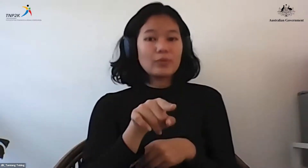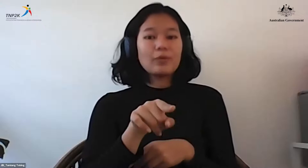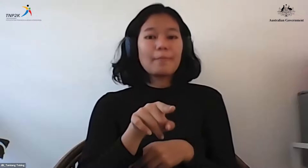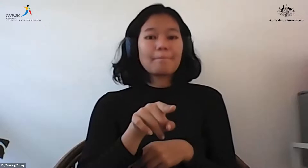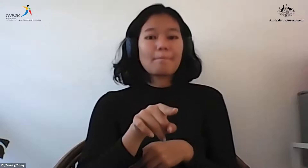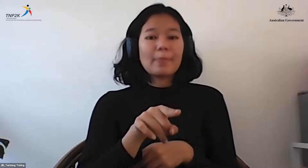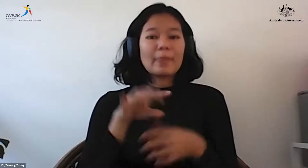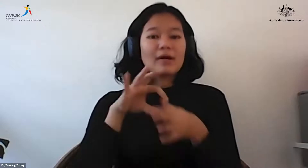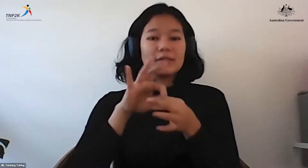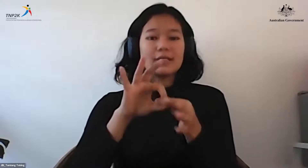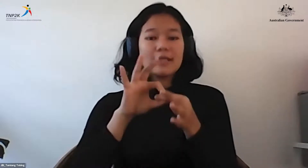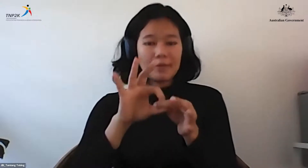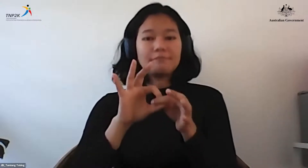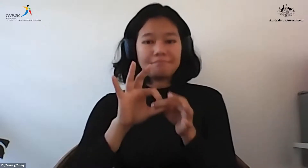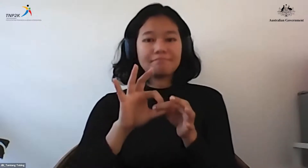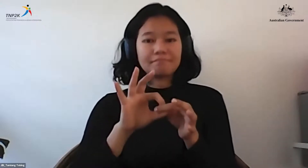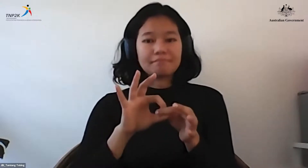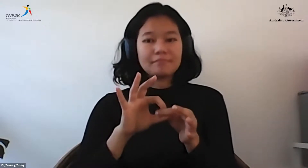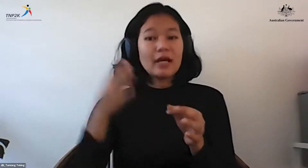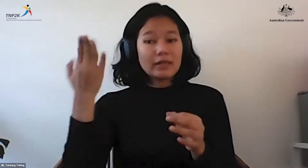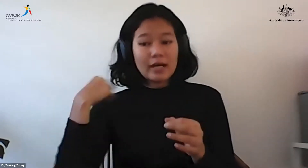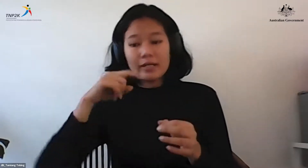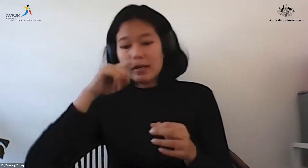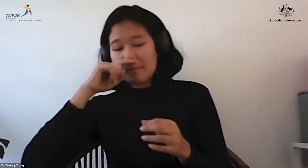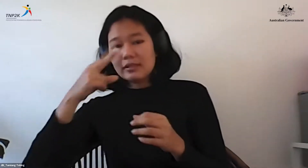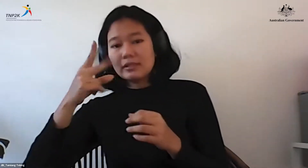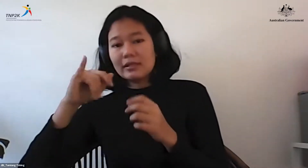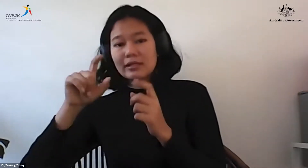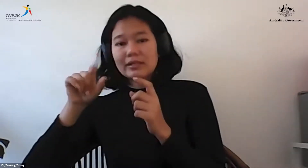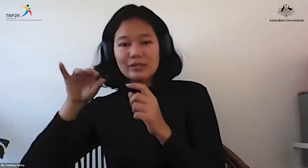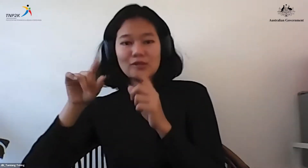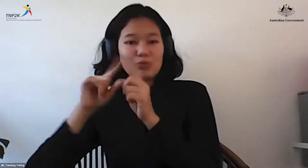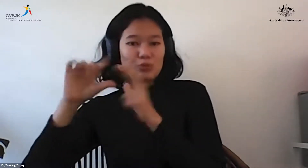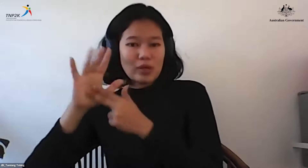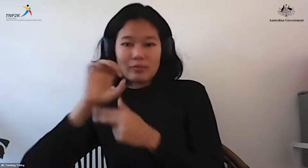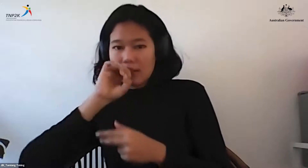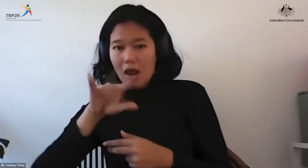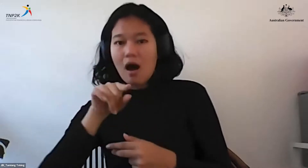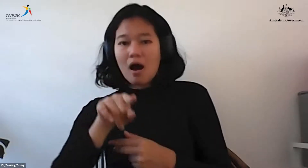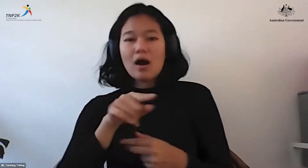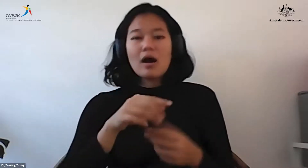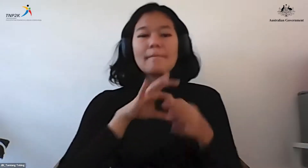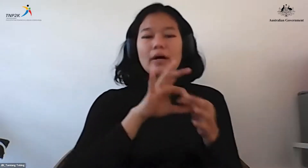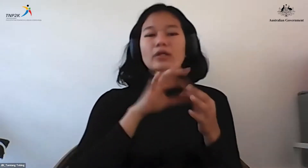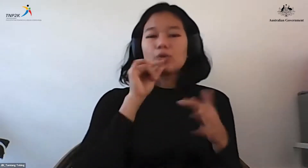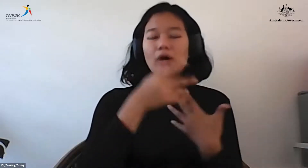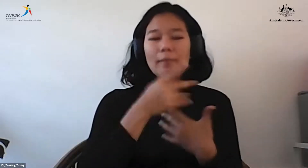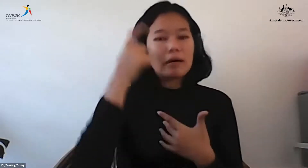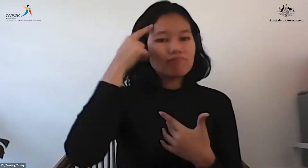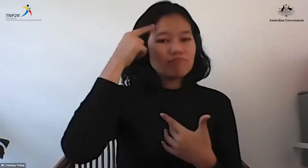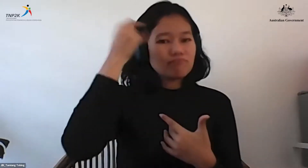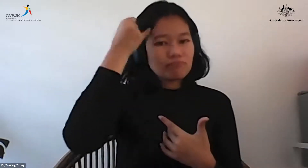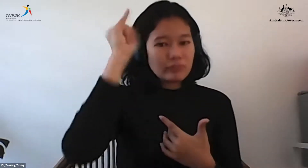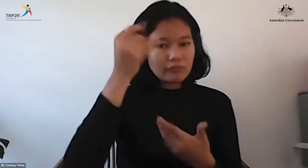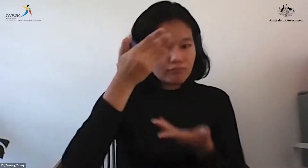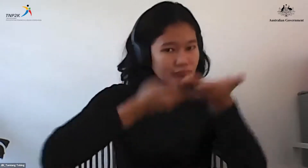partner kita ya. Tadi disampaikan oleh Mas Rizalwan sebagai partner pengetahuan, sebagai jejaring pengetahuan,